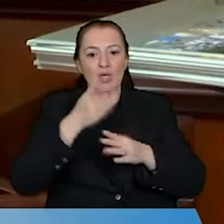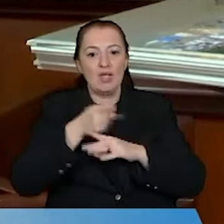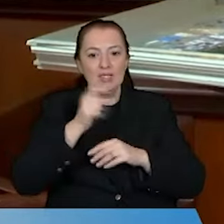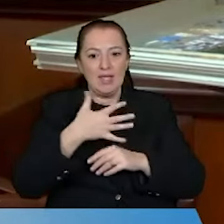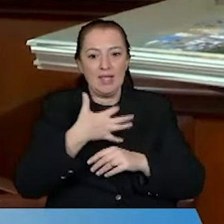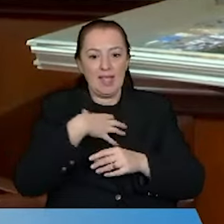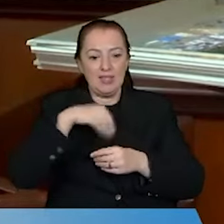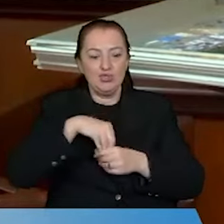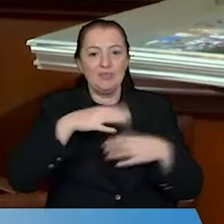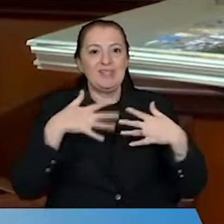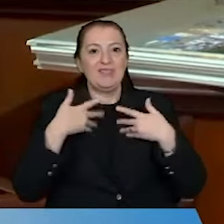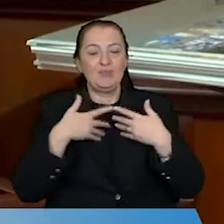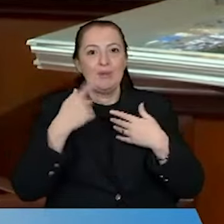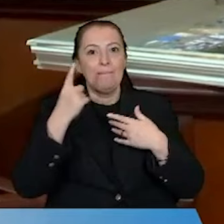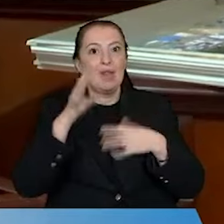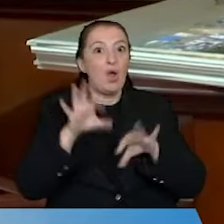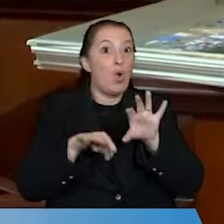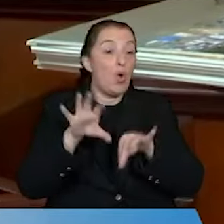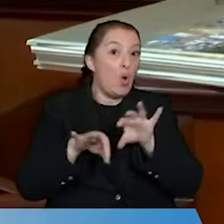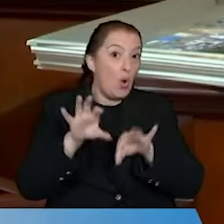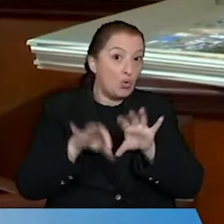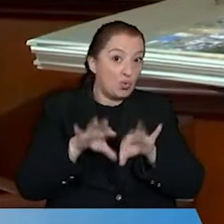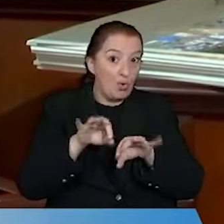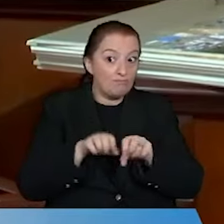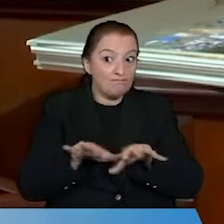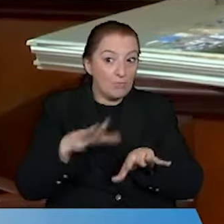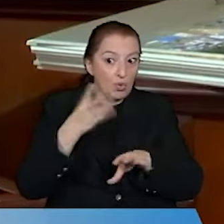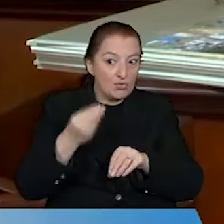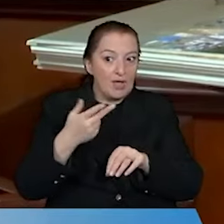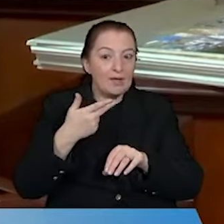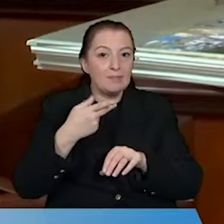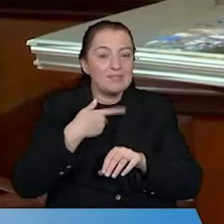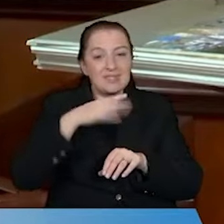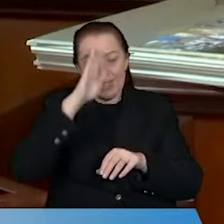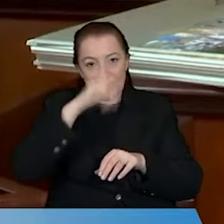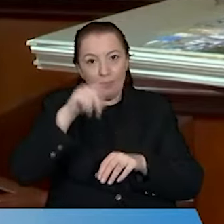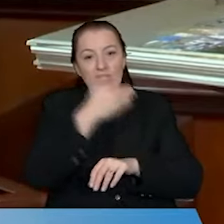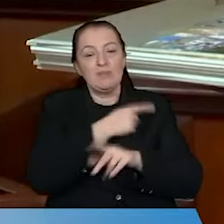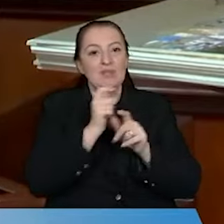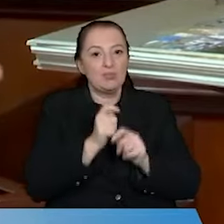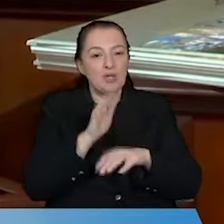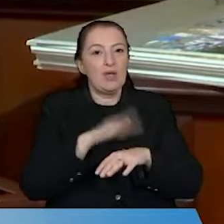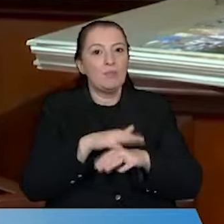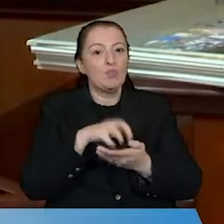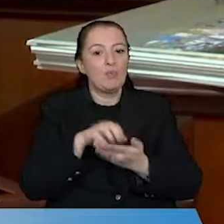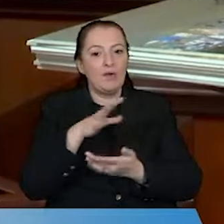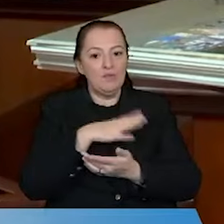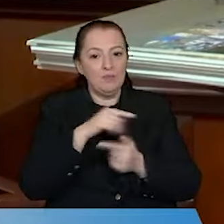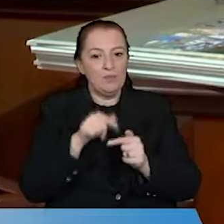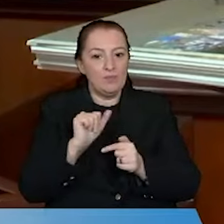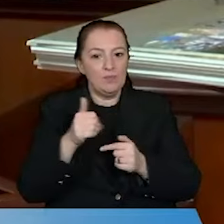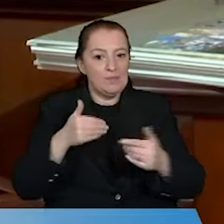kendi içimde sevinmiştim. Yani bir kontrol mekanizması olacak ve biz İstanbullulara hizmet edeceğiz. Ettiğimiz alanlar da var. Bugüne